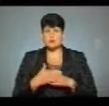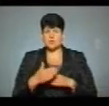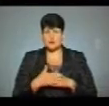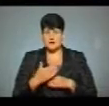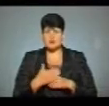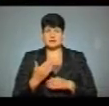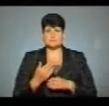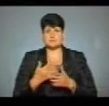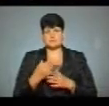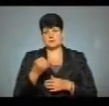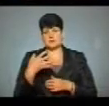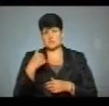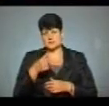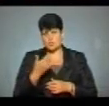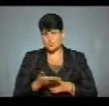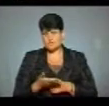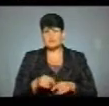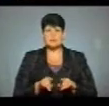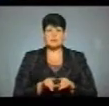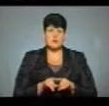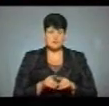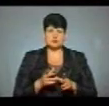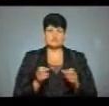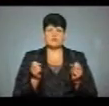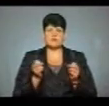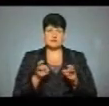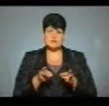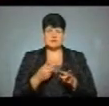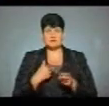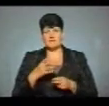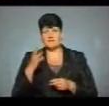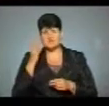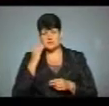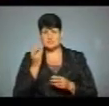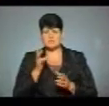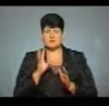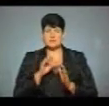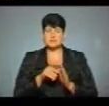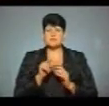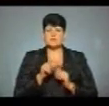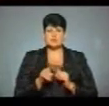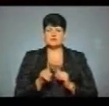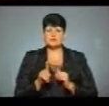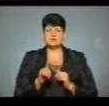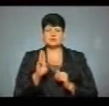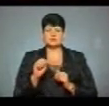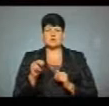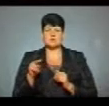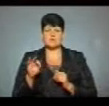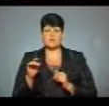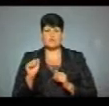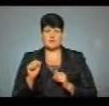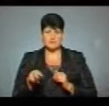позбавлення волі до 15 років. Також до ризиків я вважаю, що слід віднести, що про те, що підозрюваний Шаповал,